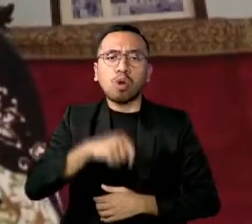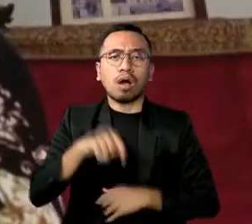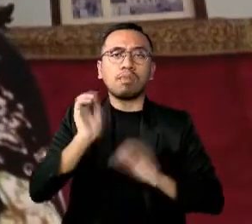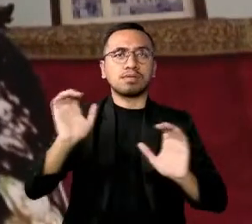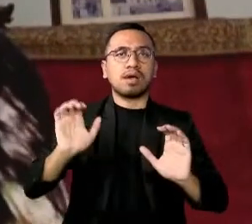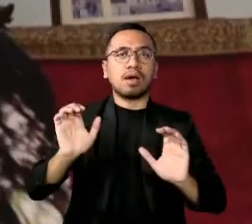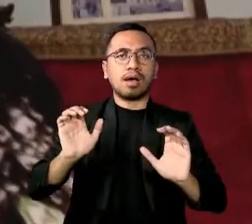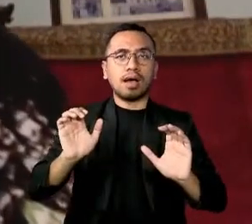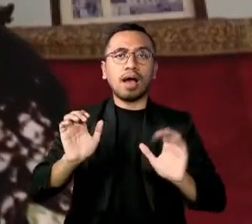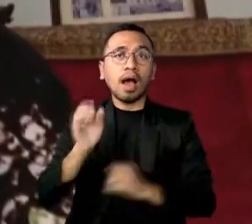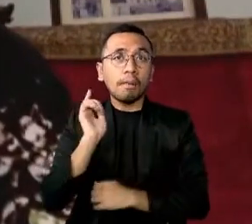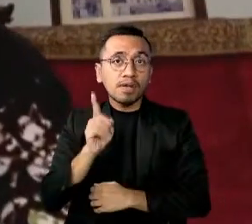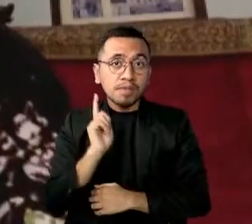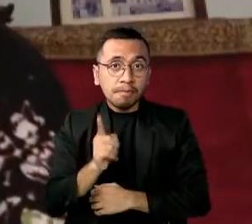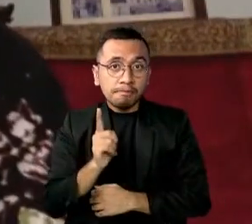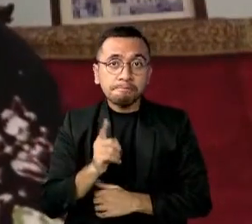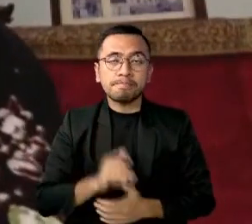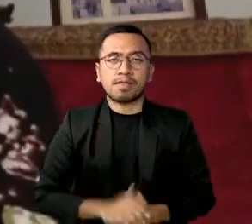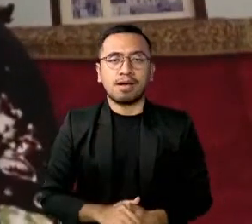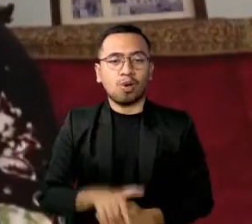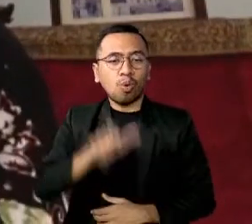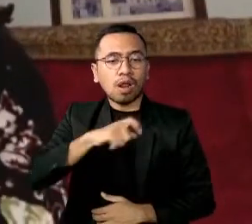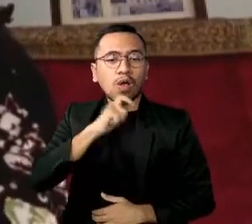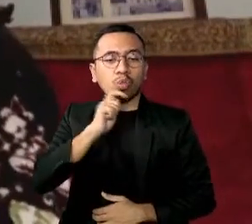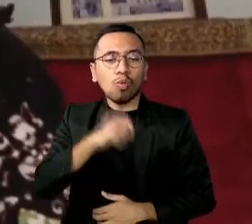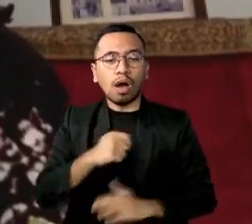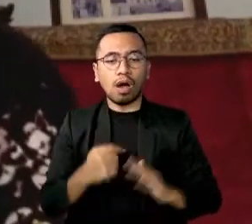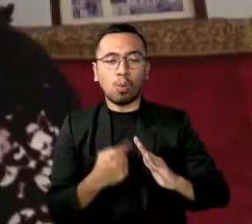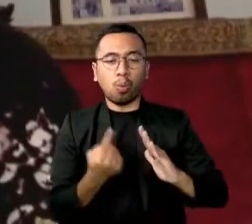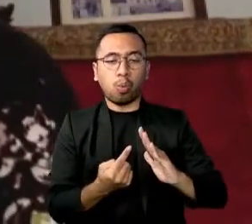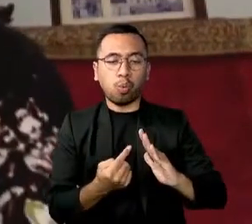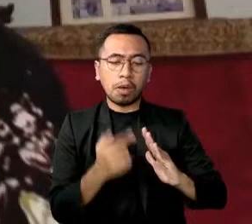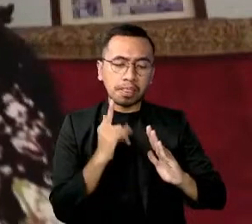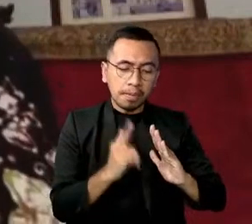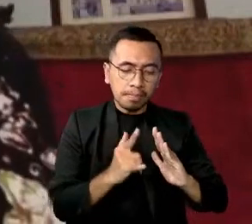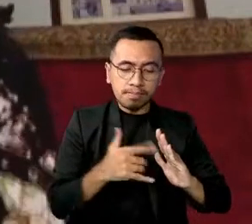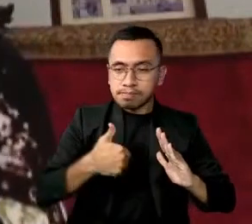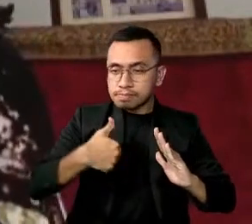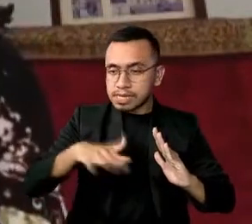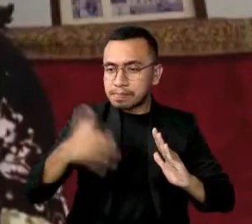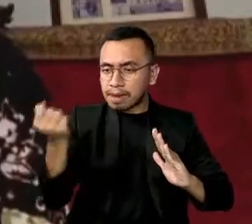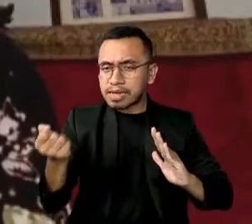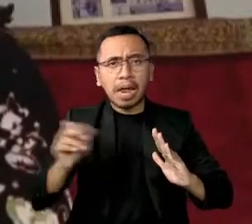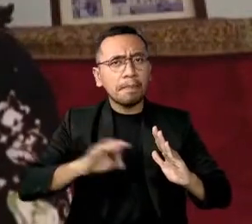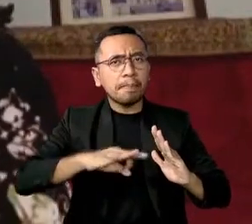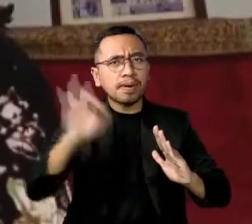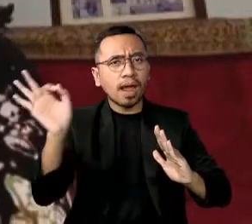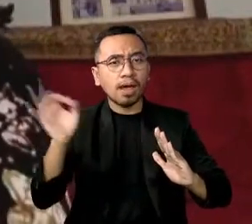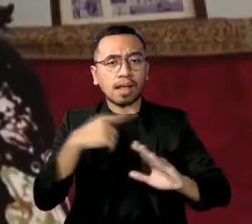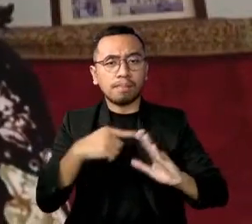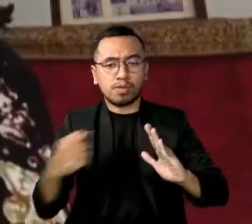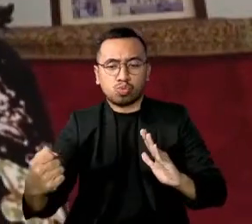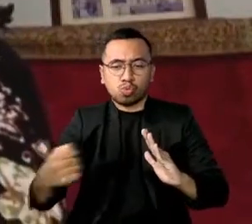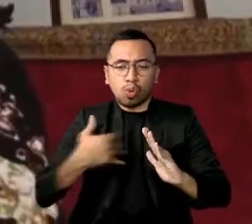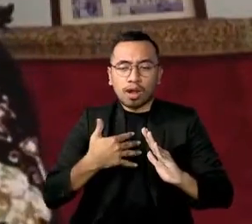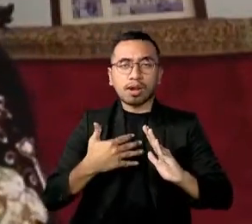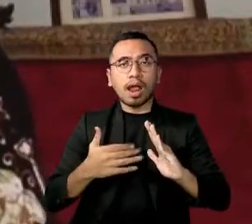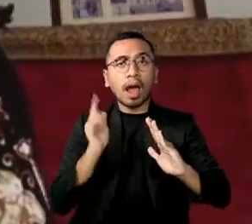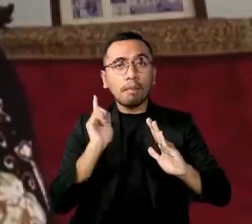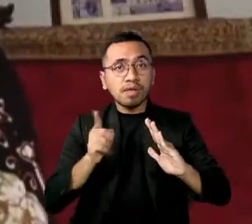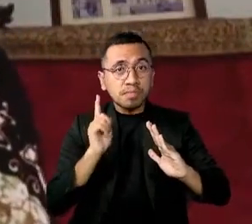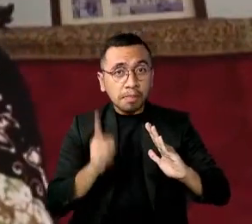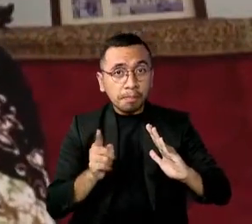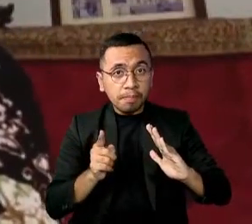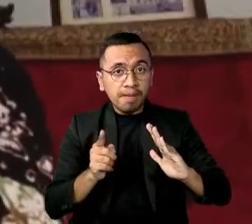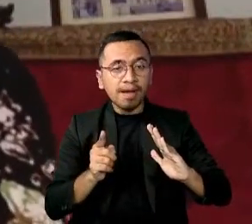kita lakukan percakapan mereka tidak keluar kemana-mana ke pasar juga tidak tapi jadi sakit kenapa jadi sakit ya pertama